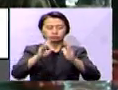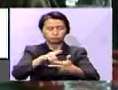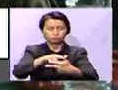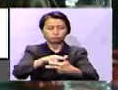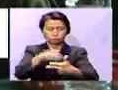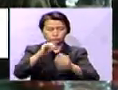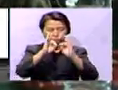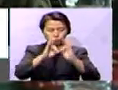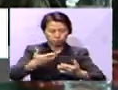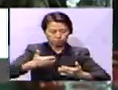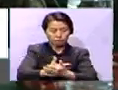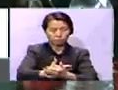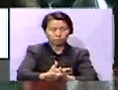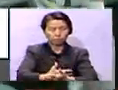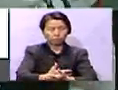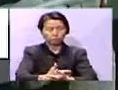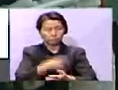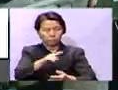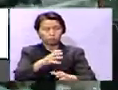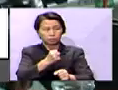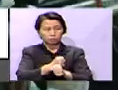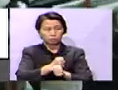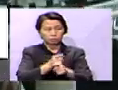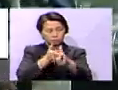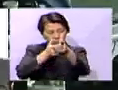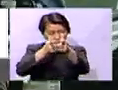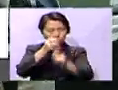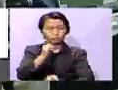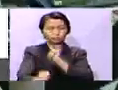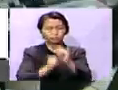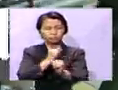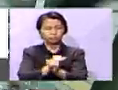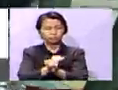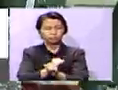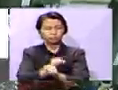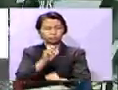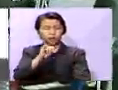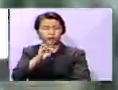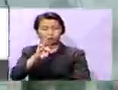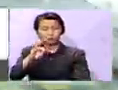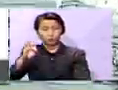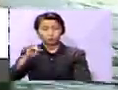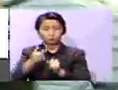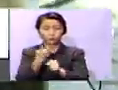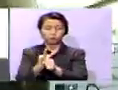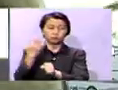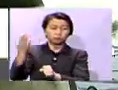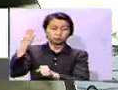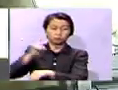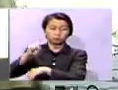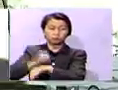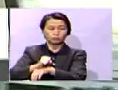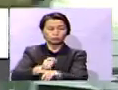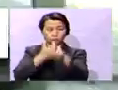rekod format baru yang diperkenalkan Persekutuan Sukan Menembak Antarabangsa ISFF 2 tahun lalu di Singapura milik